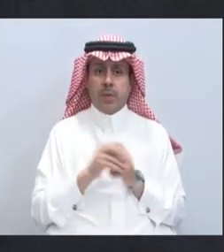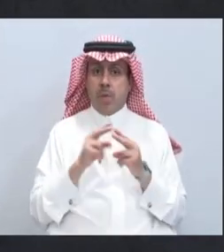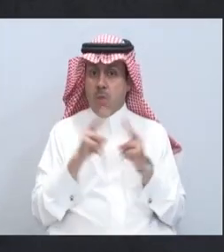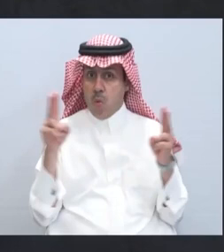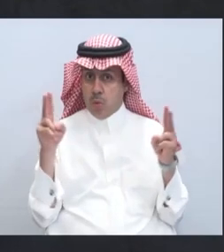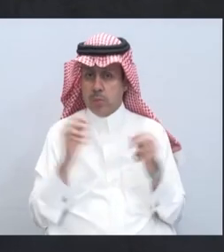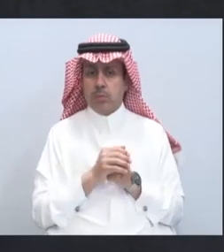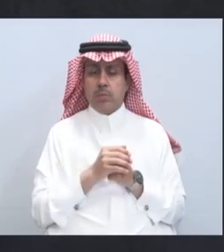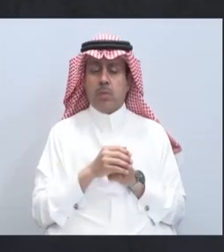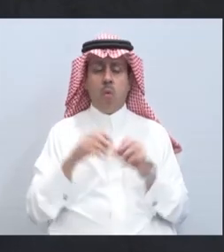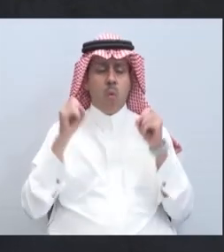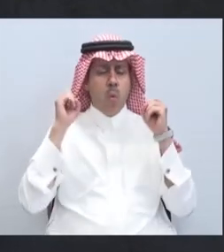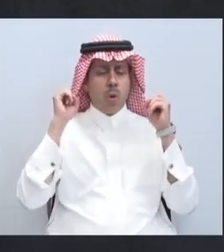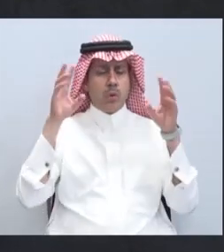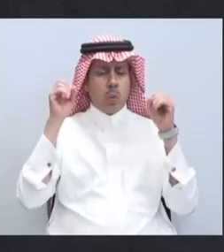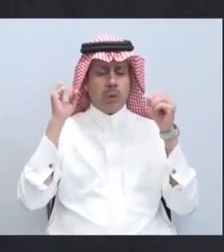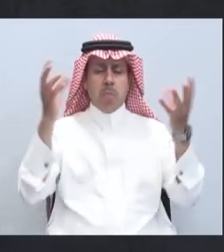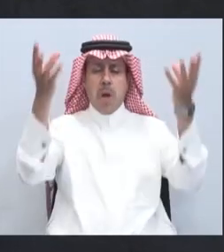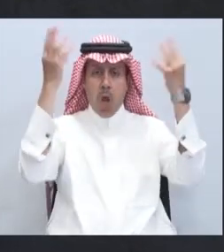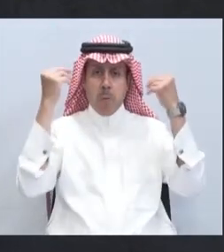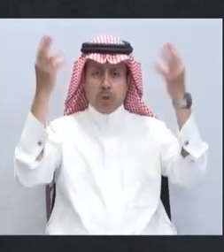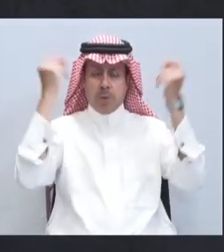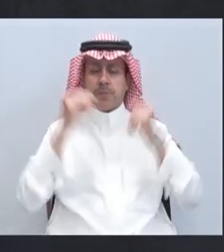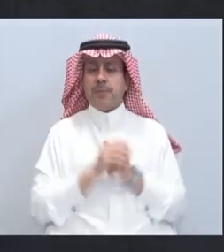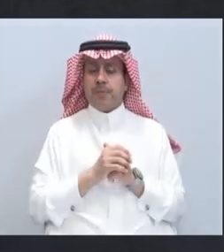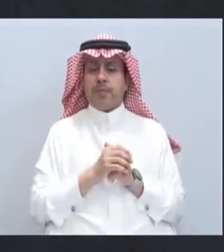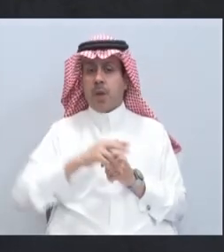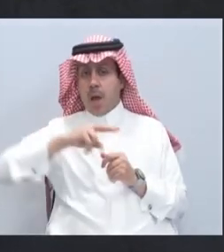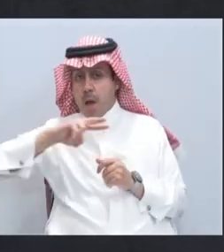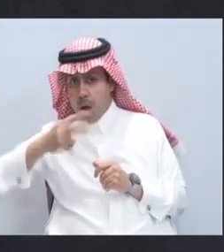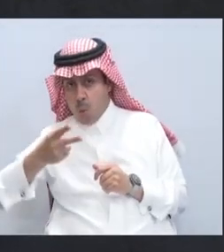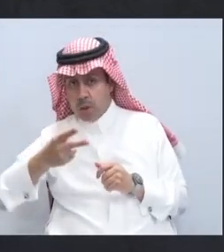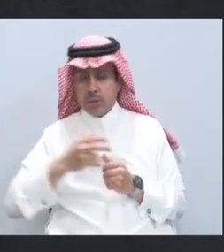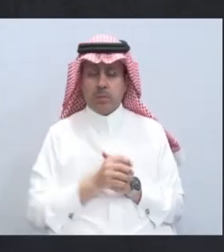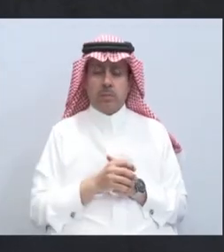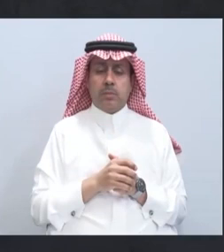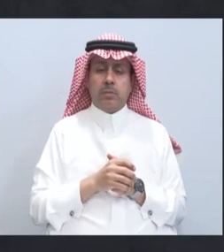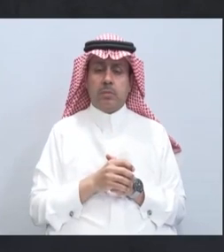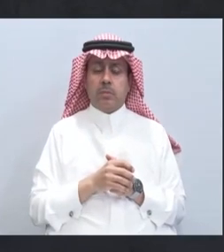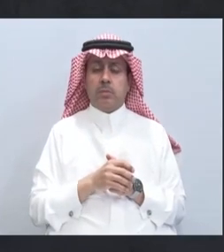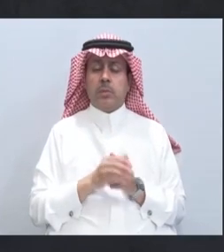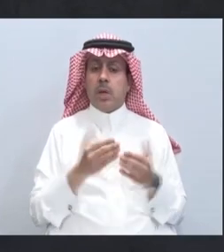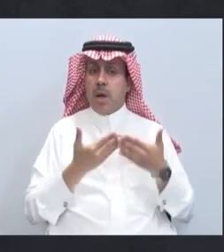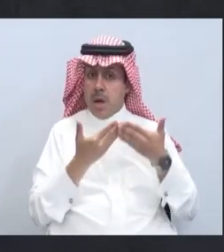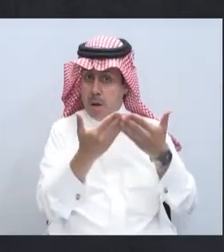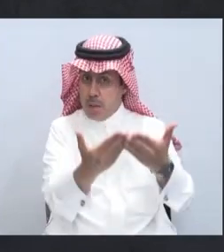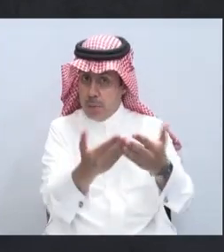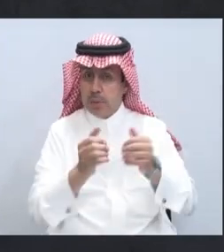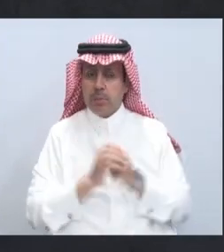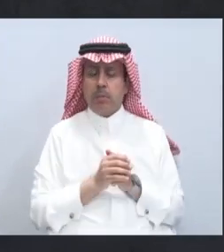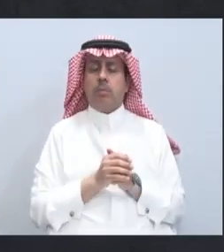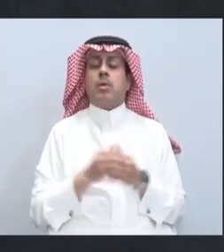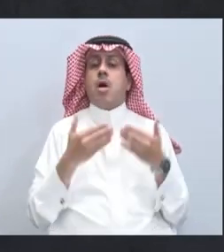هذا الكم الهائل من المعلومات التي حولت لنا ماذا قدمت لنا العديد من